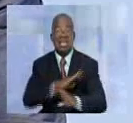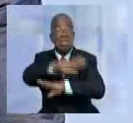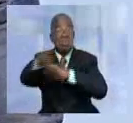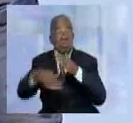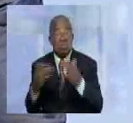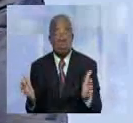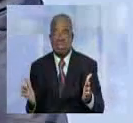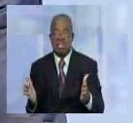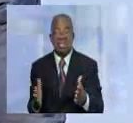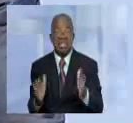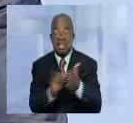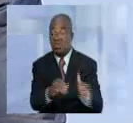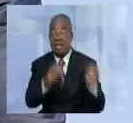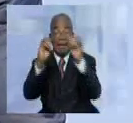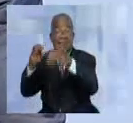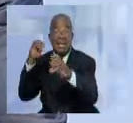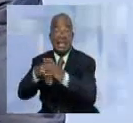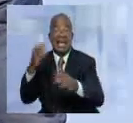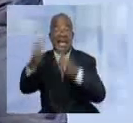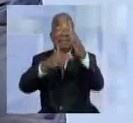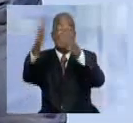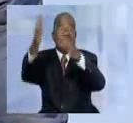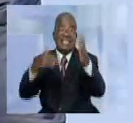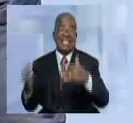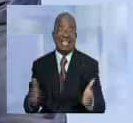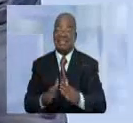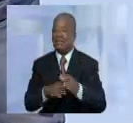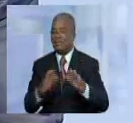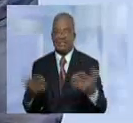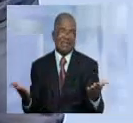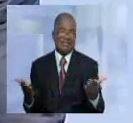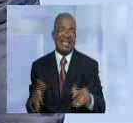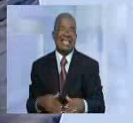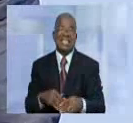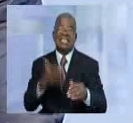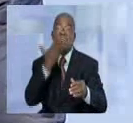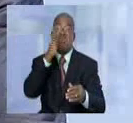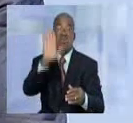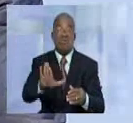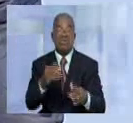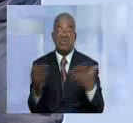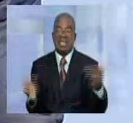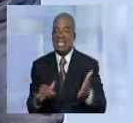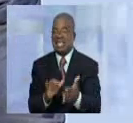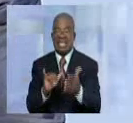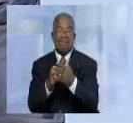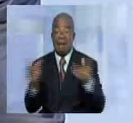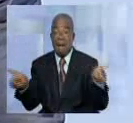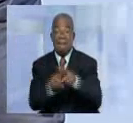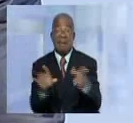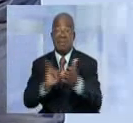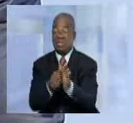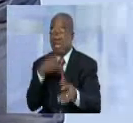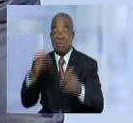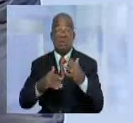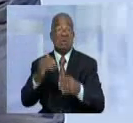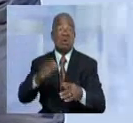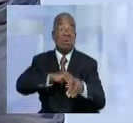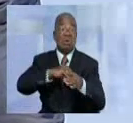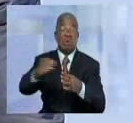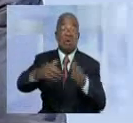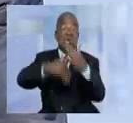erreurs, on les subit, on les fait subir aux autres. C'est ce qui vient de se passer. Voilà, et ce qui s'est passé. Voilà. Et donc, vous